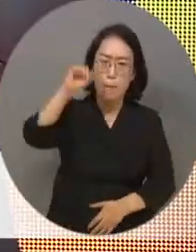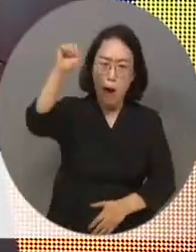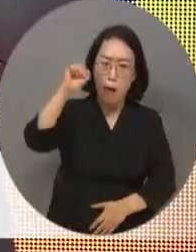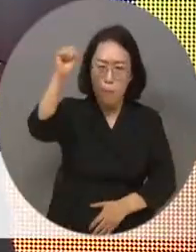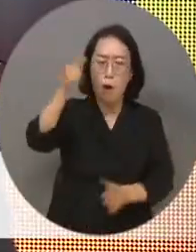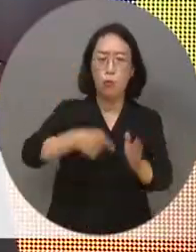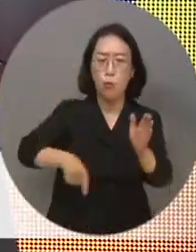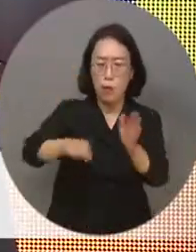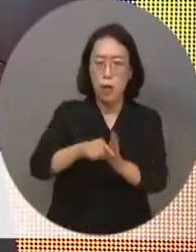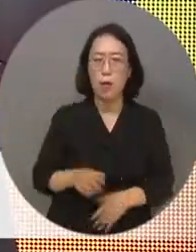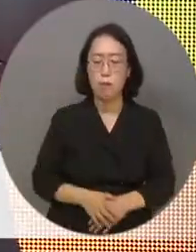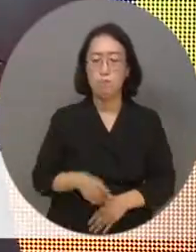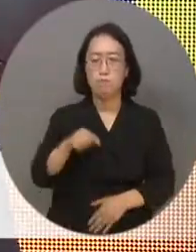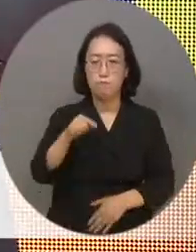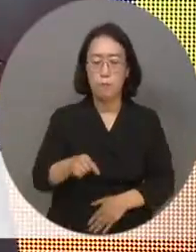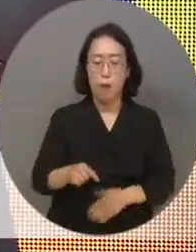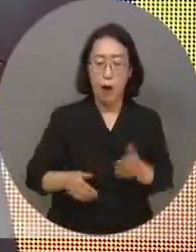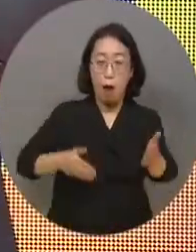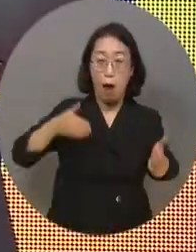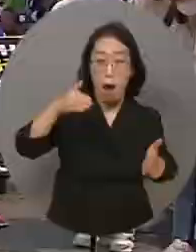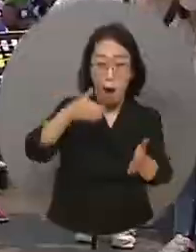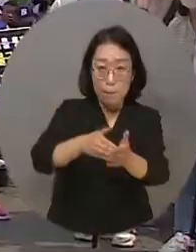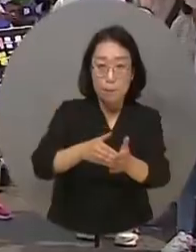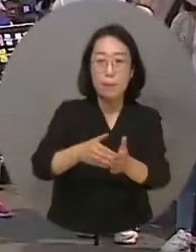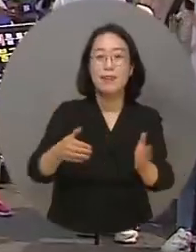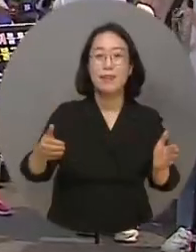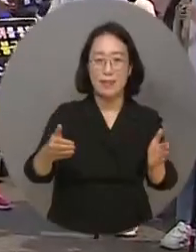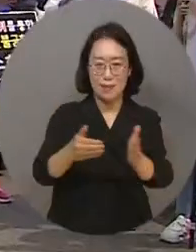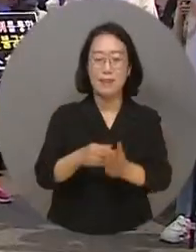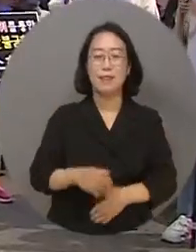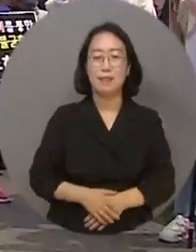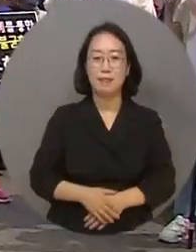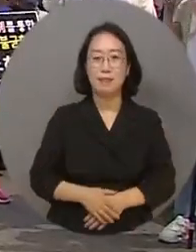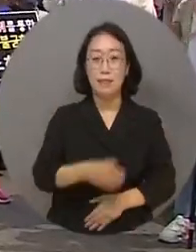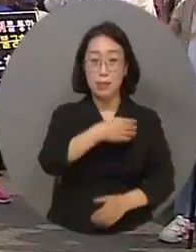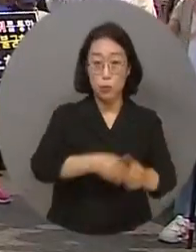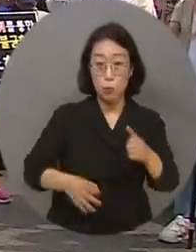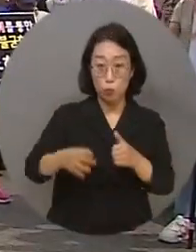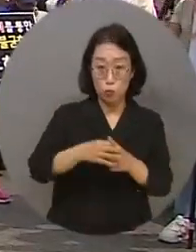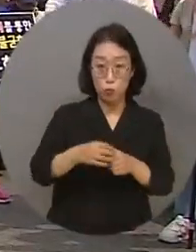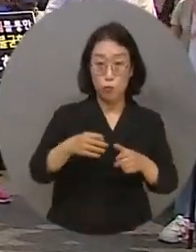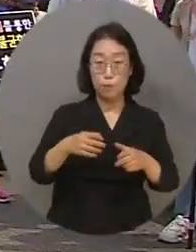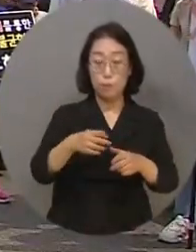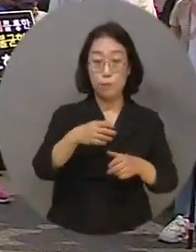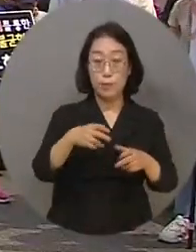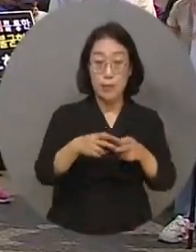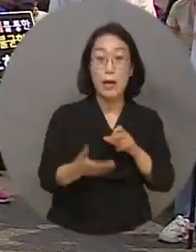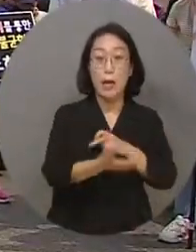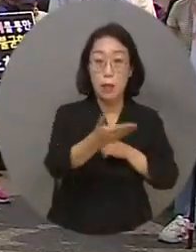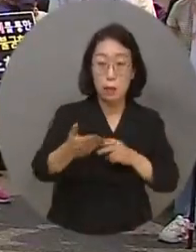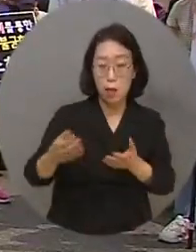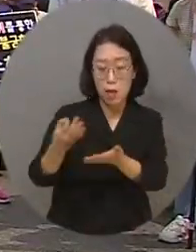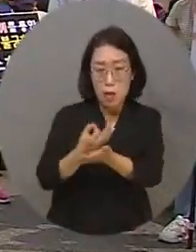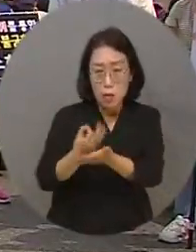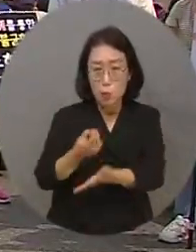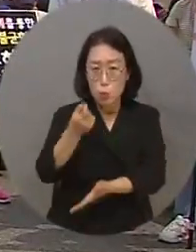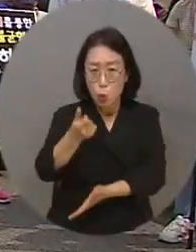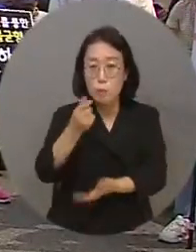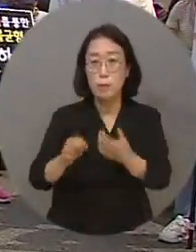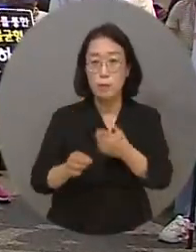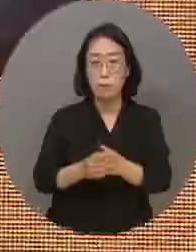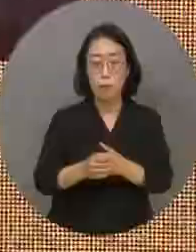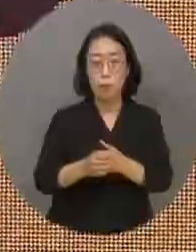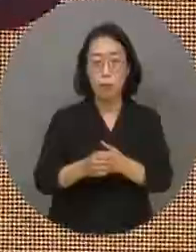신념으로 오늘 무사히 완주하게 되었습니다. 이들은 기초생활수급장애인에게 근로소득이 발생하면